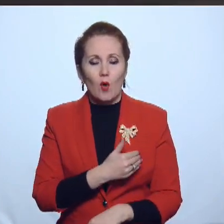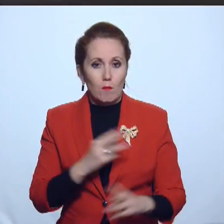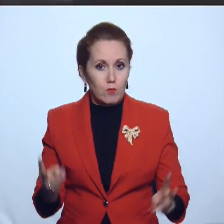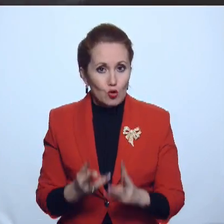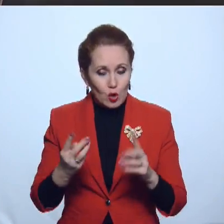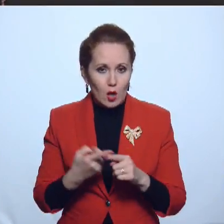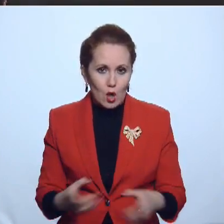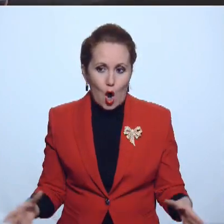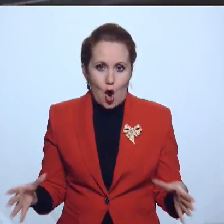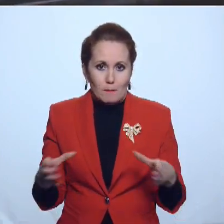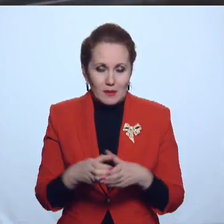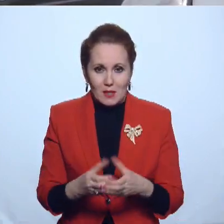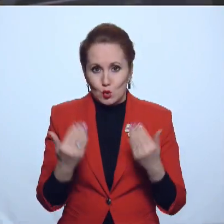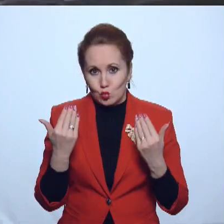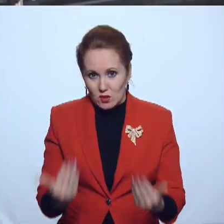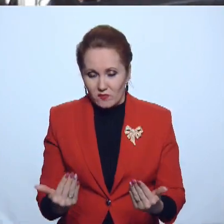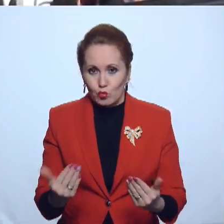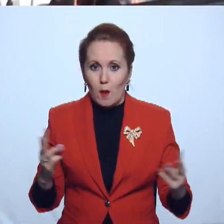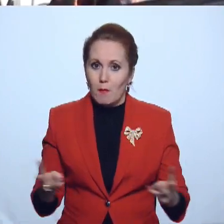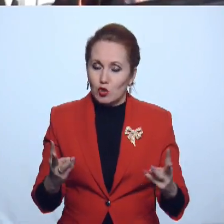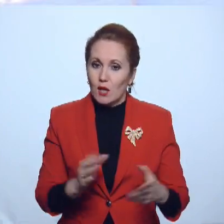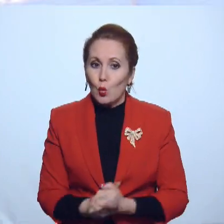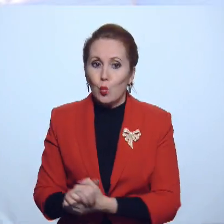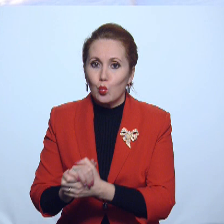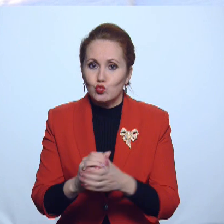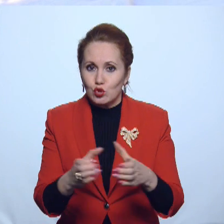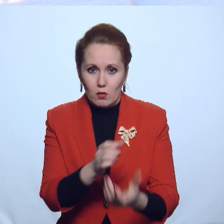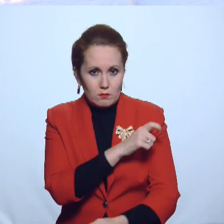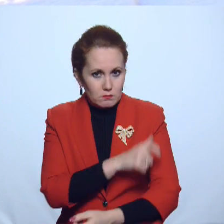который объединит уже существующие добровольные пожарные дружины района.